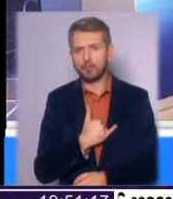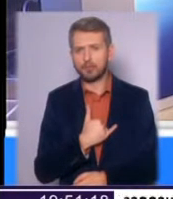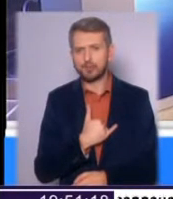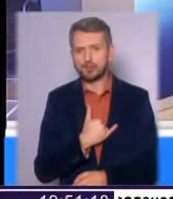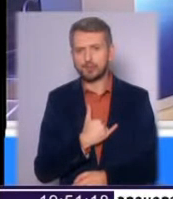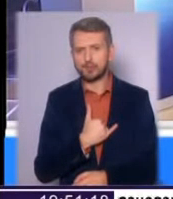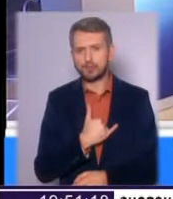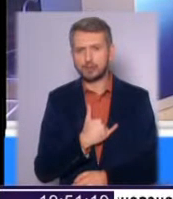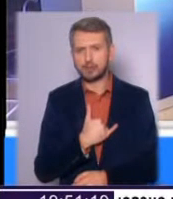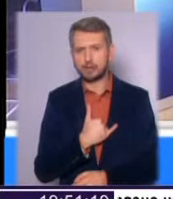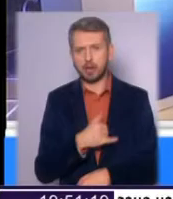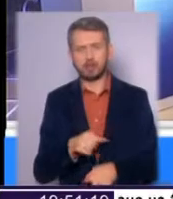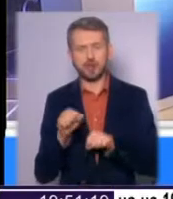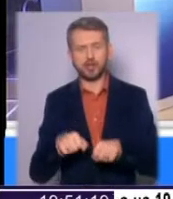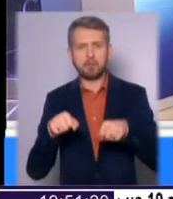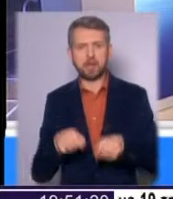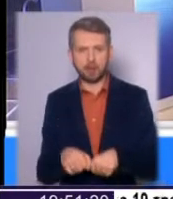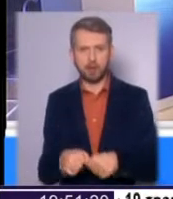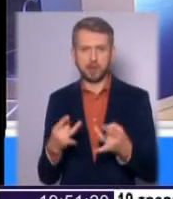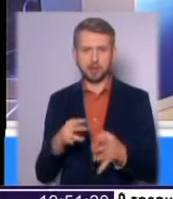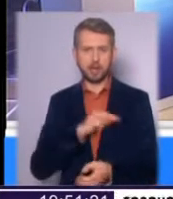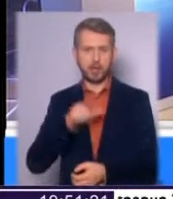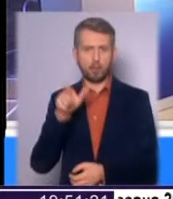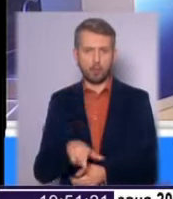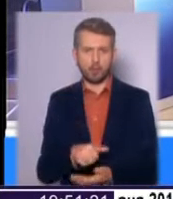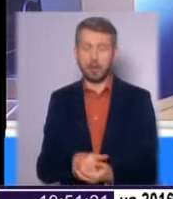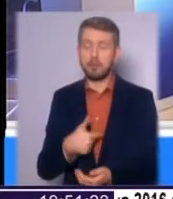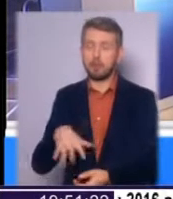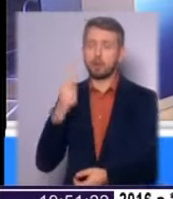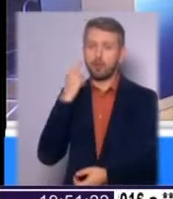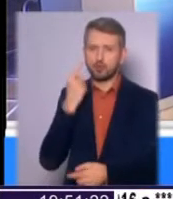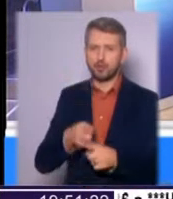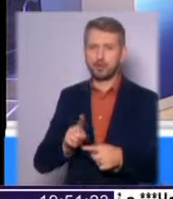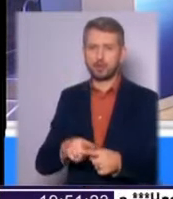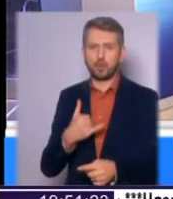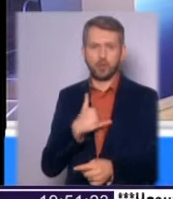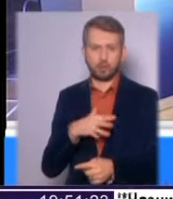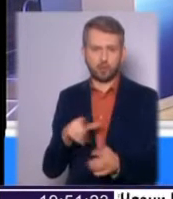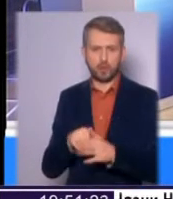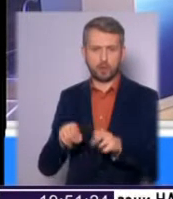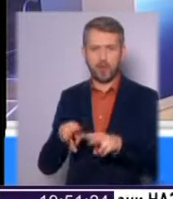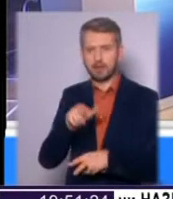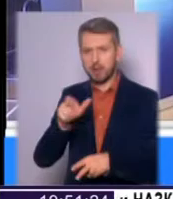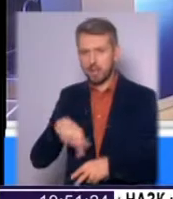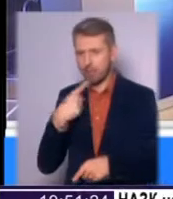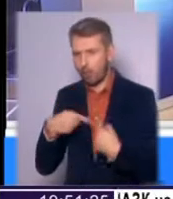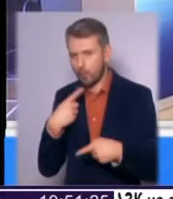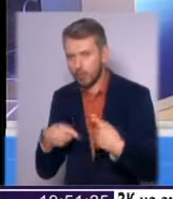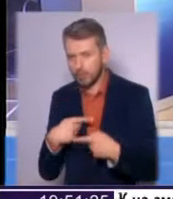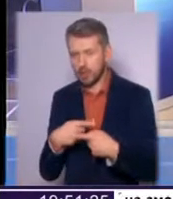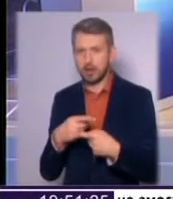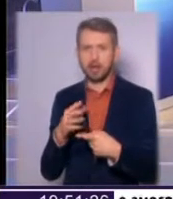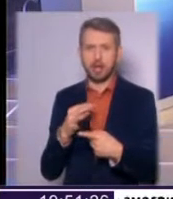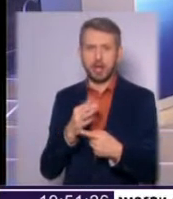наемного работника. Дякуємо. Да, це було, ми все почули. Це в нашому ефірі було, з експертами говорили, про